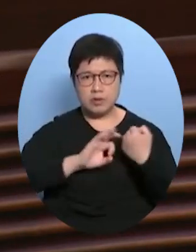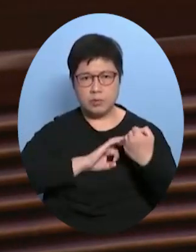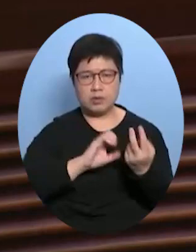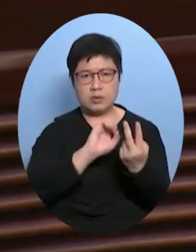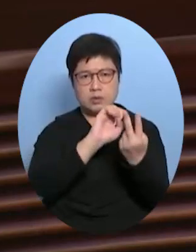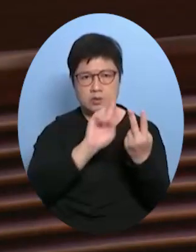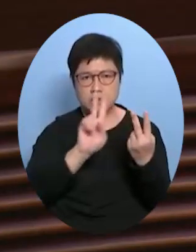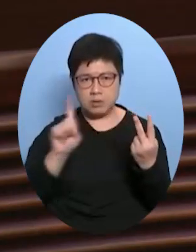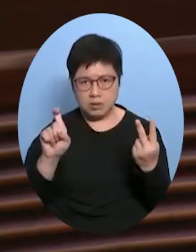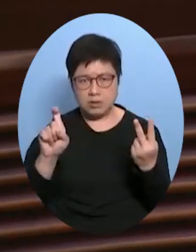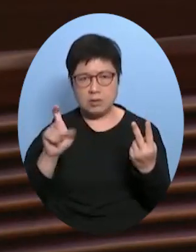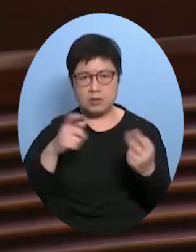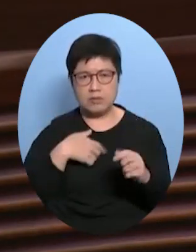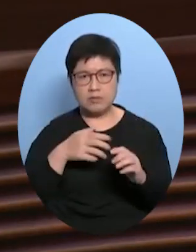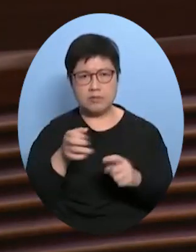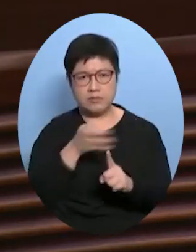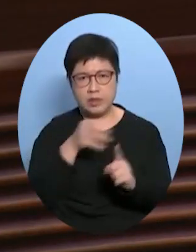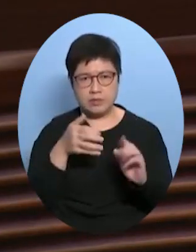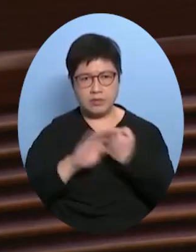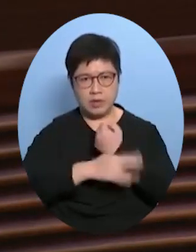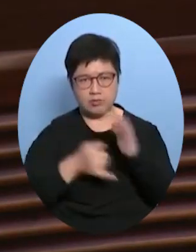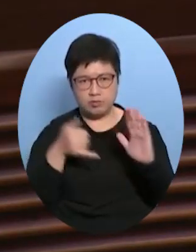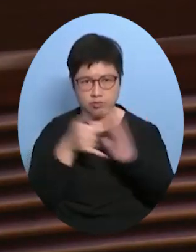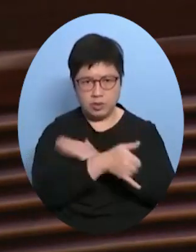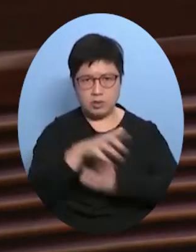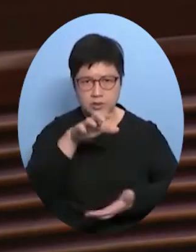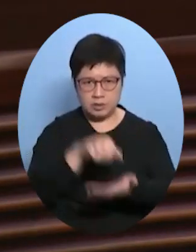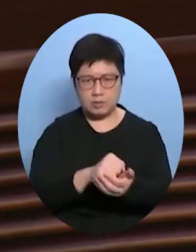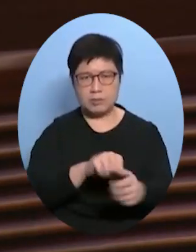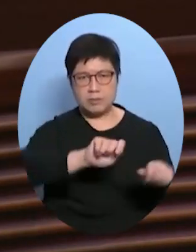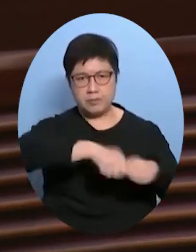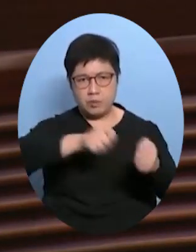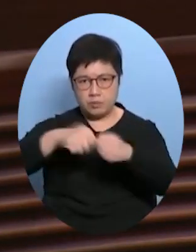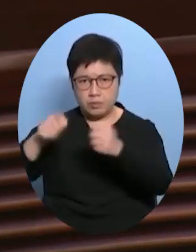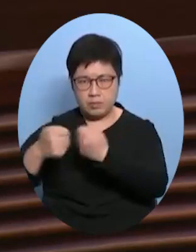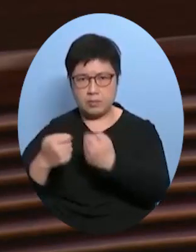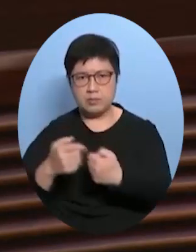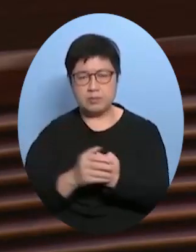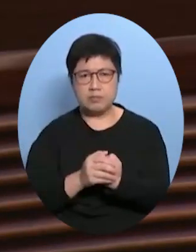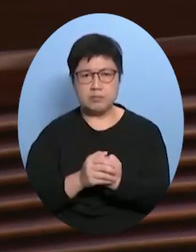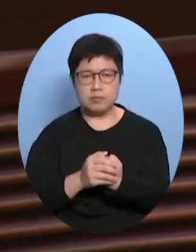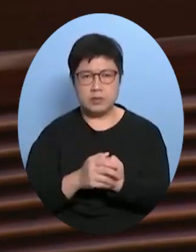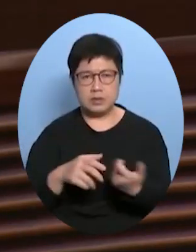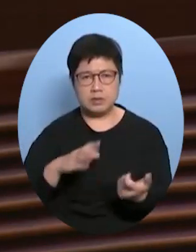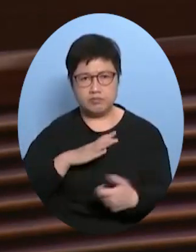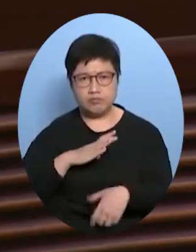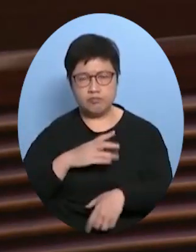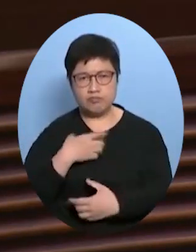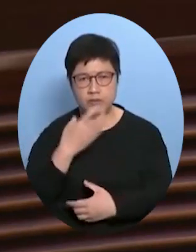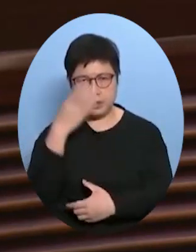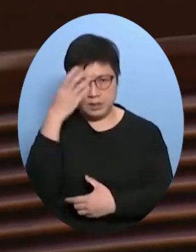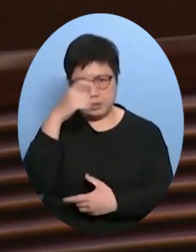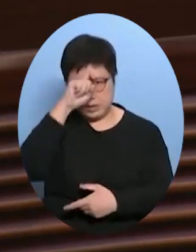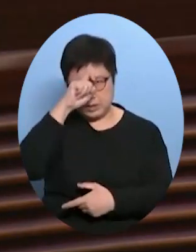2019年被非法闖入、佔領、大肆破壞，這些情景相信大家仍然歷歷在